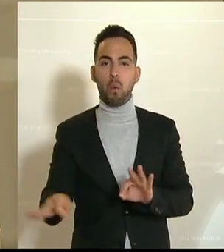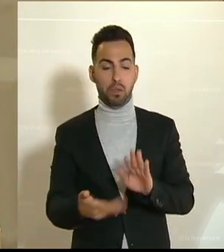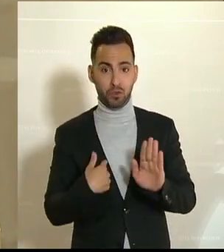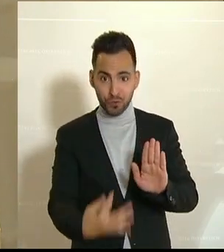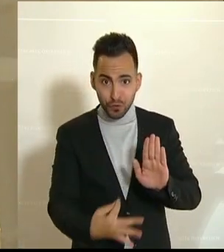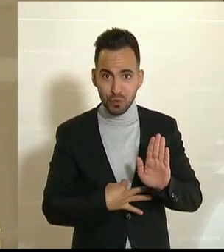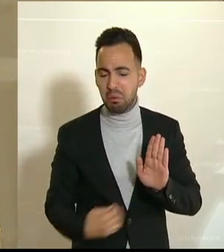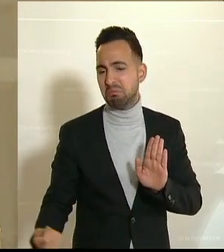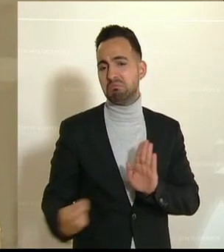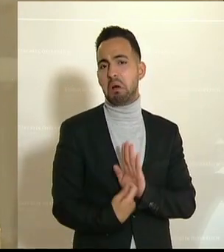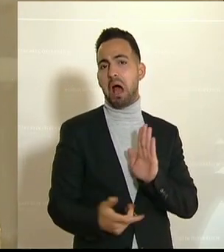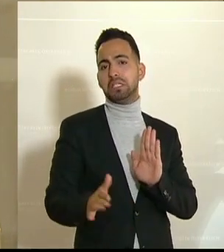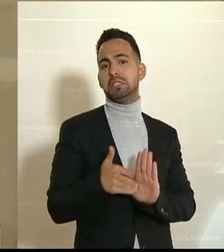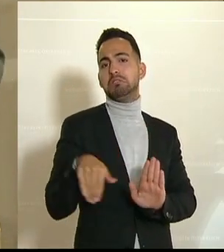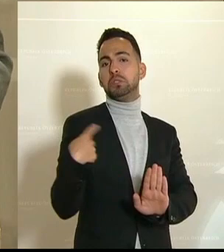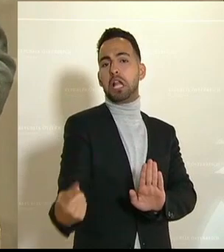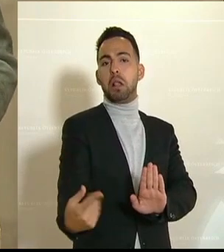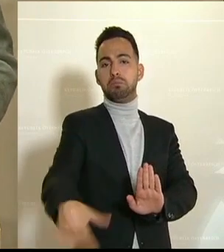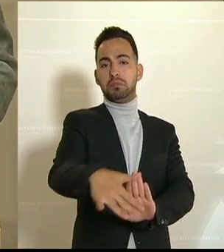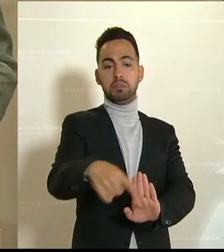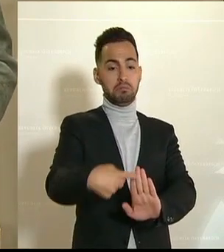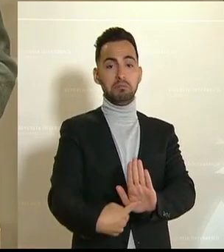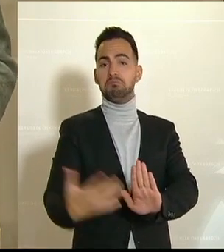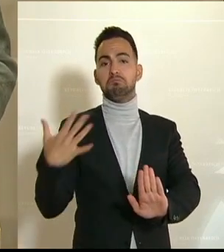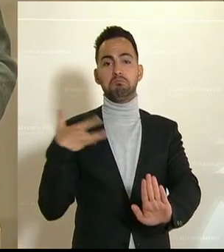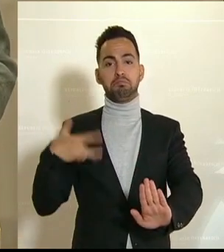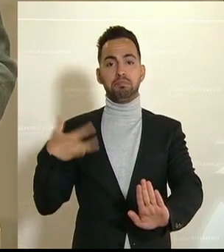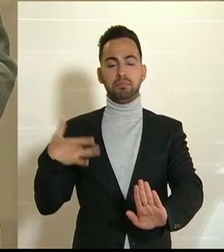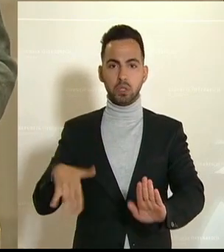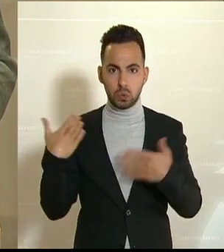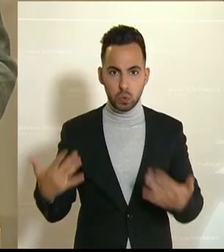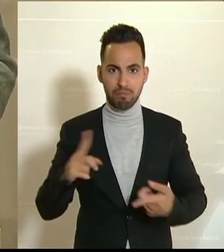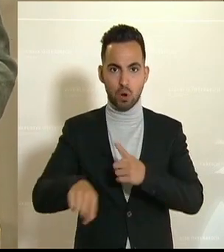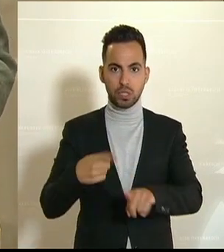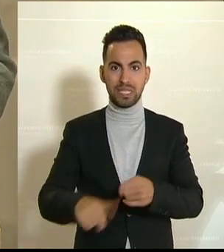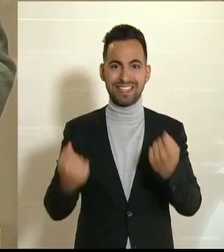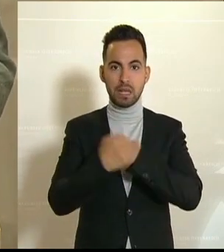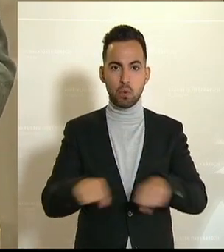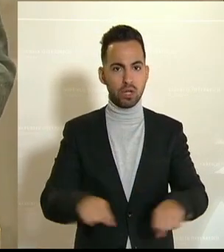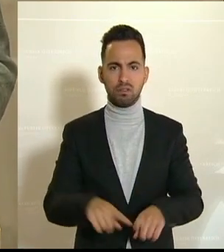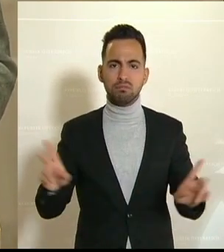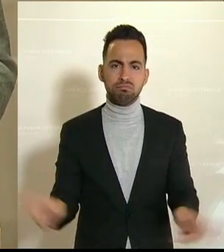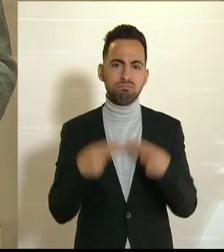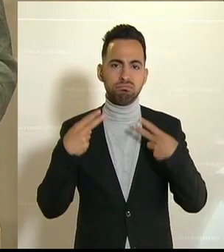sich selbst nicht als Maßstab heranziehen. Das ist in einer Politik, in der Demokratie nicht